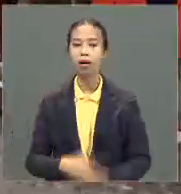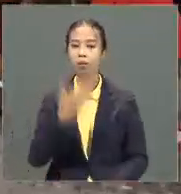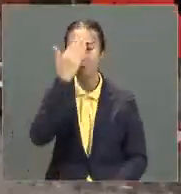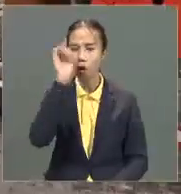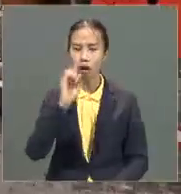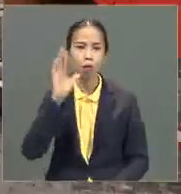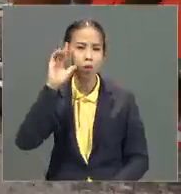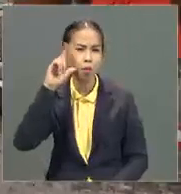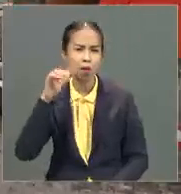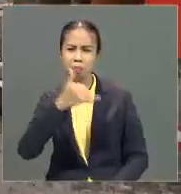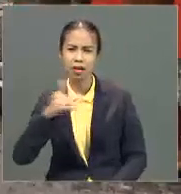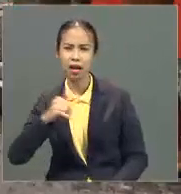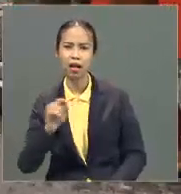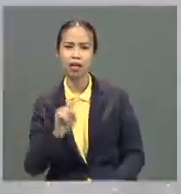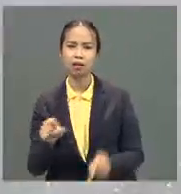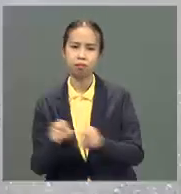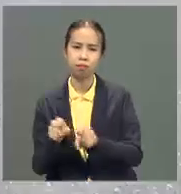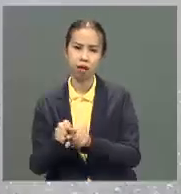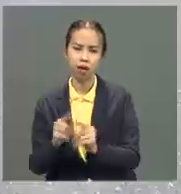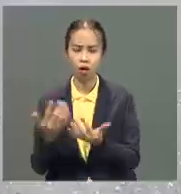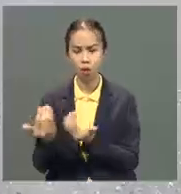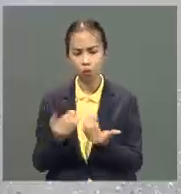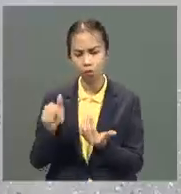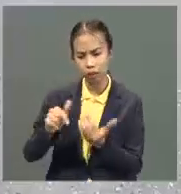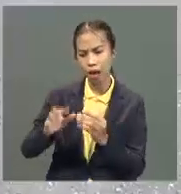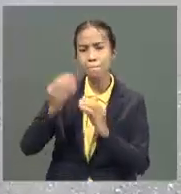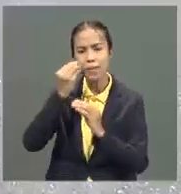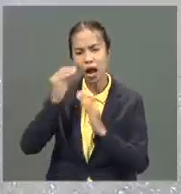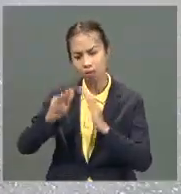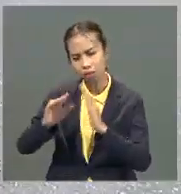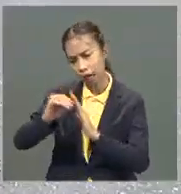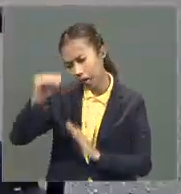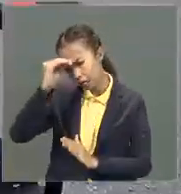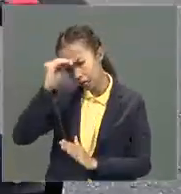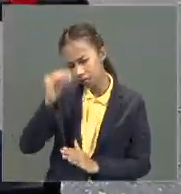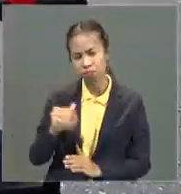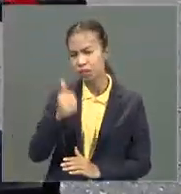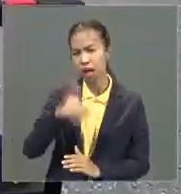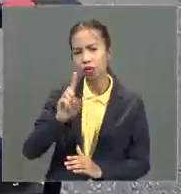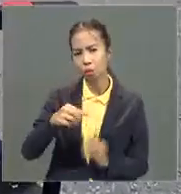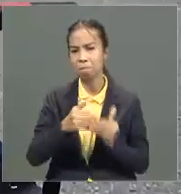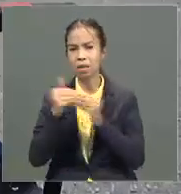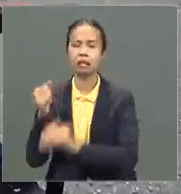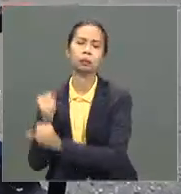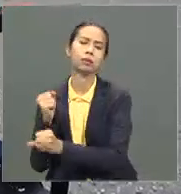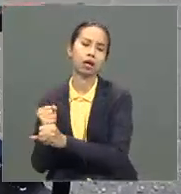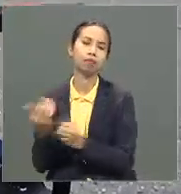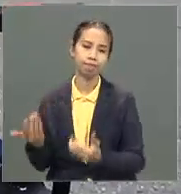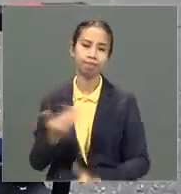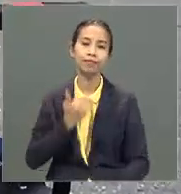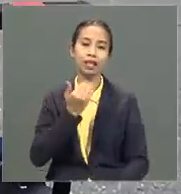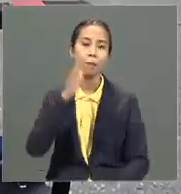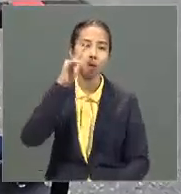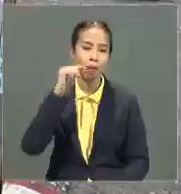ผู้ปกครองบางคนก็ไม่สะดวกที่จะให้ลูกเรียนอยู่ที่บ้านก็ต้องพาไปที่ทำงานด้วยไปฟังเสียงจากผู้ปกครองกัน